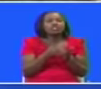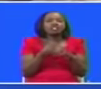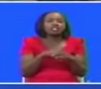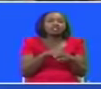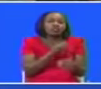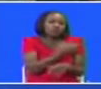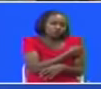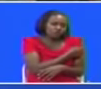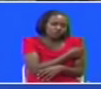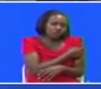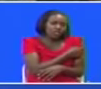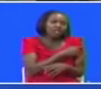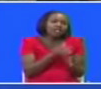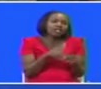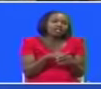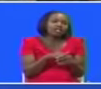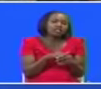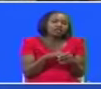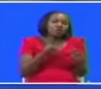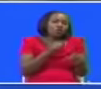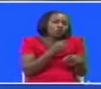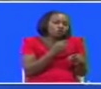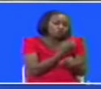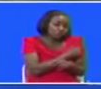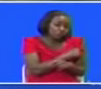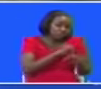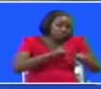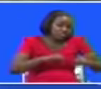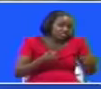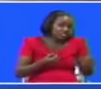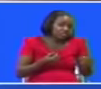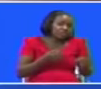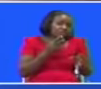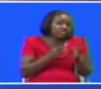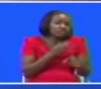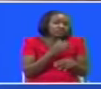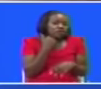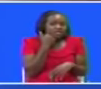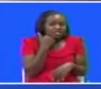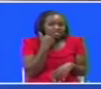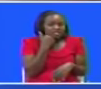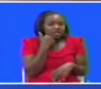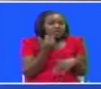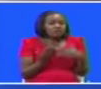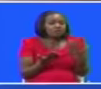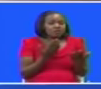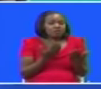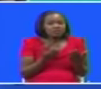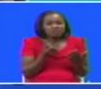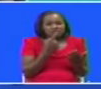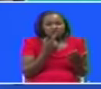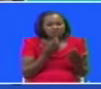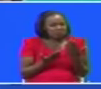free health system. Manake kila mtu akiwa na ugonjwa anatibiwa free, anaenda pale. Labda madawa zingine unaweza nunua